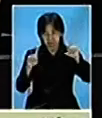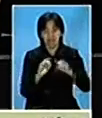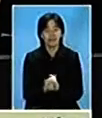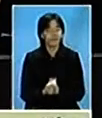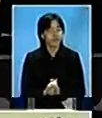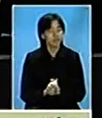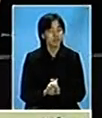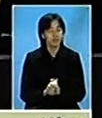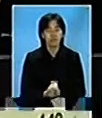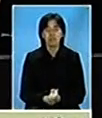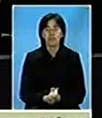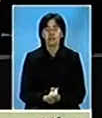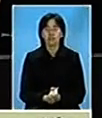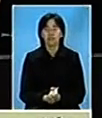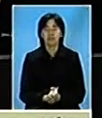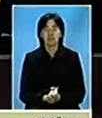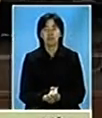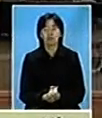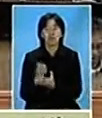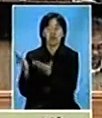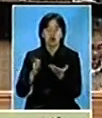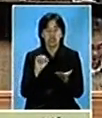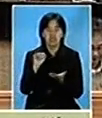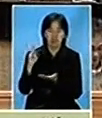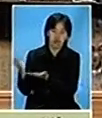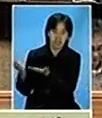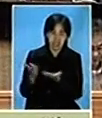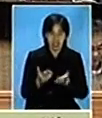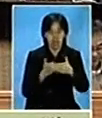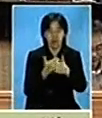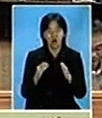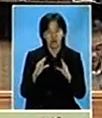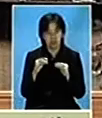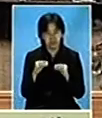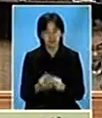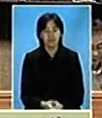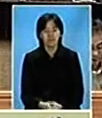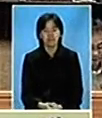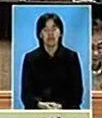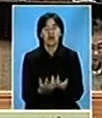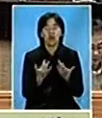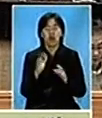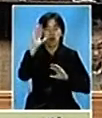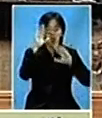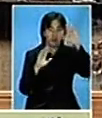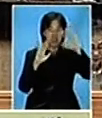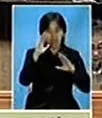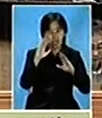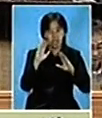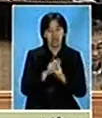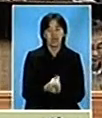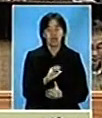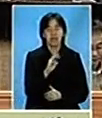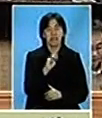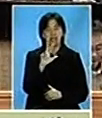กครับการอยู่ในห้องประชุมนะครับการในโฆษณาห้องประชุมเพื่อจะลงมติในมาตรา3วรรค